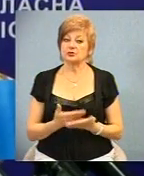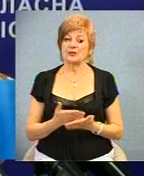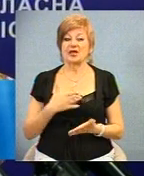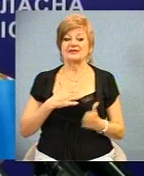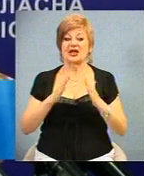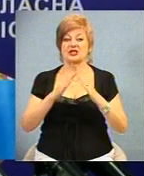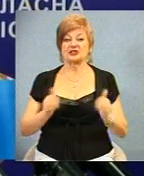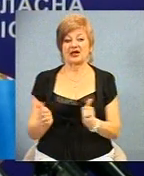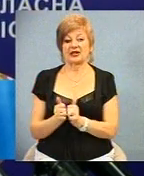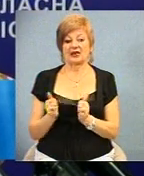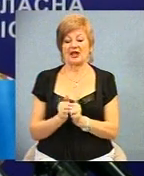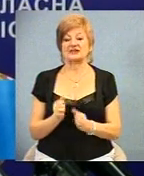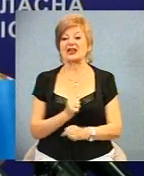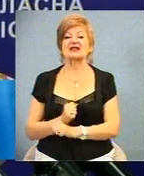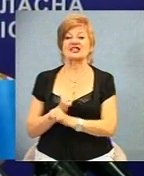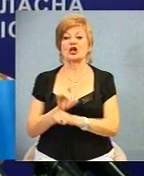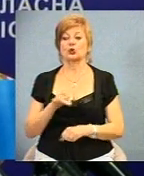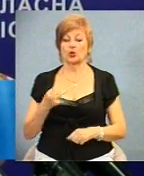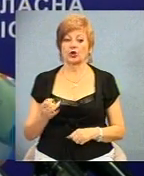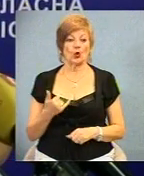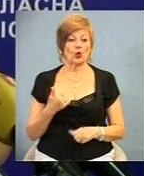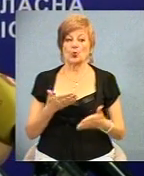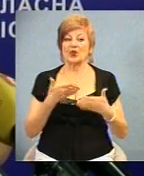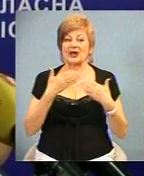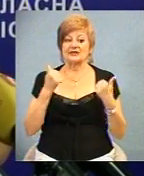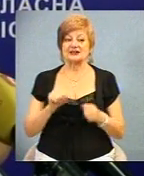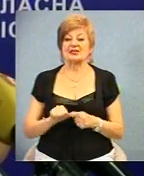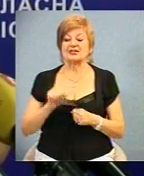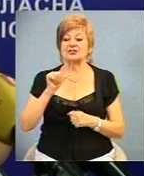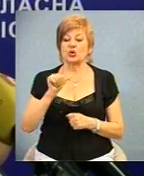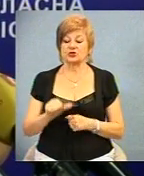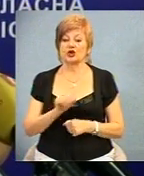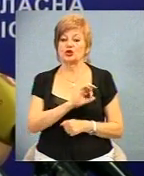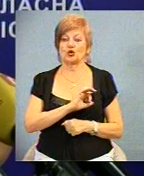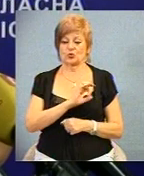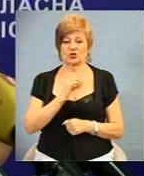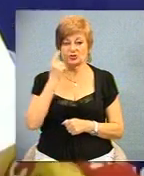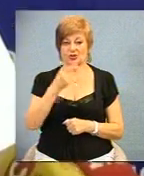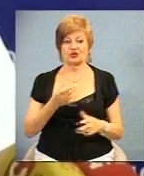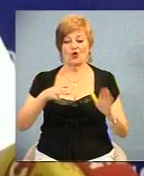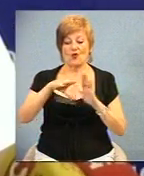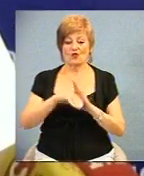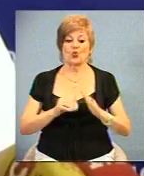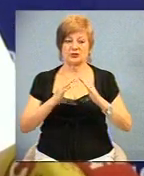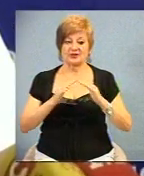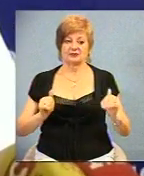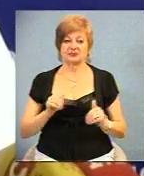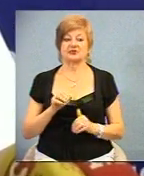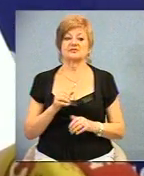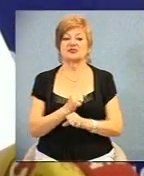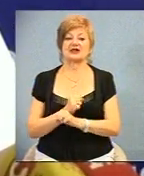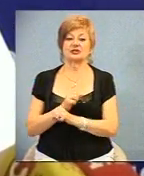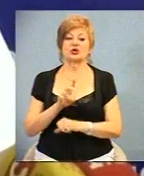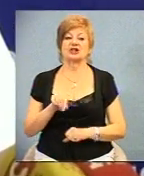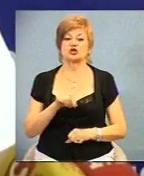санатории. Здесь как бы казус такой юридический. У нас нет отдельного юрлица лагеря, он входит в филиал санатория «Лазурный». Сейчас мы все контролируем, работают